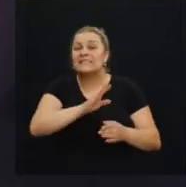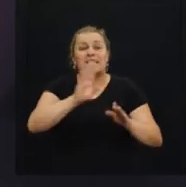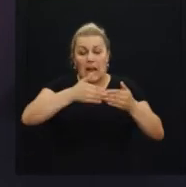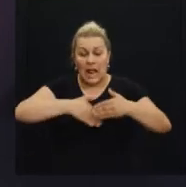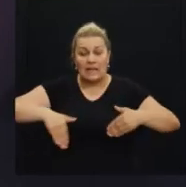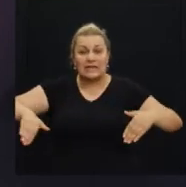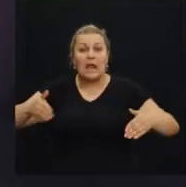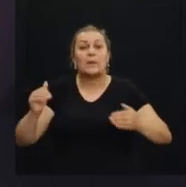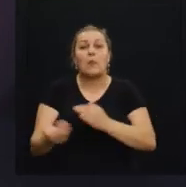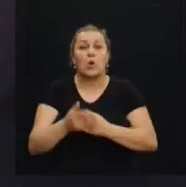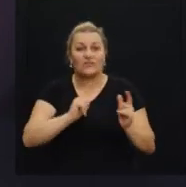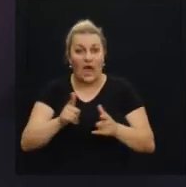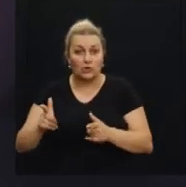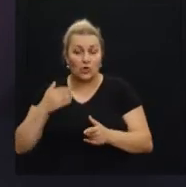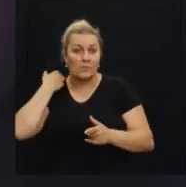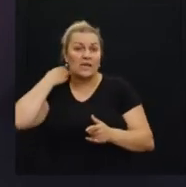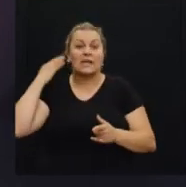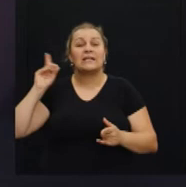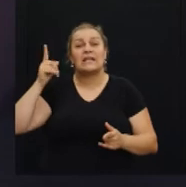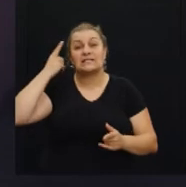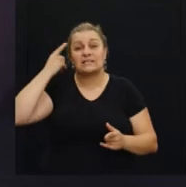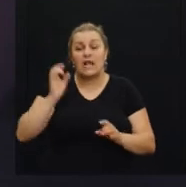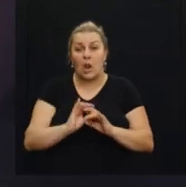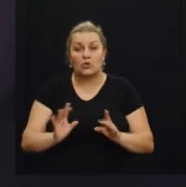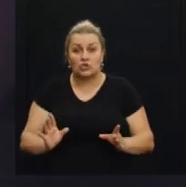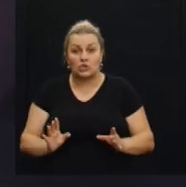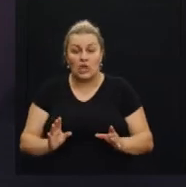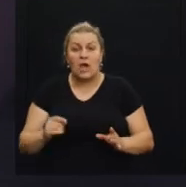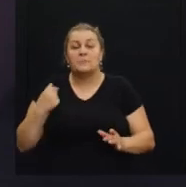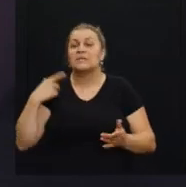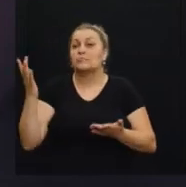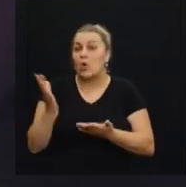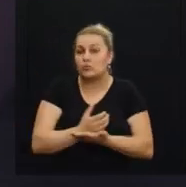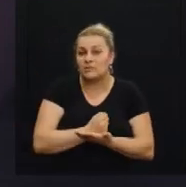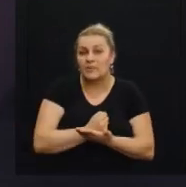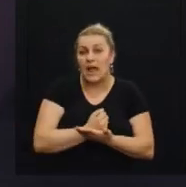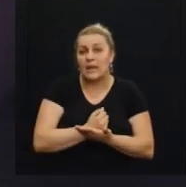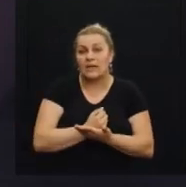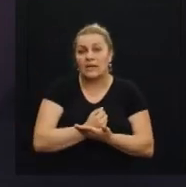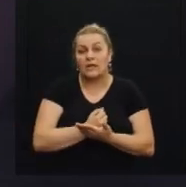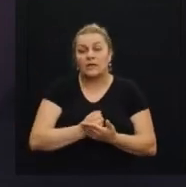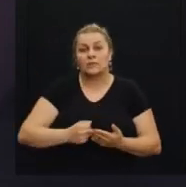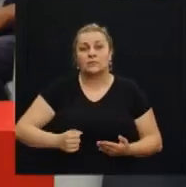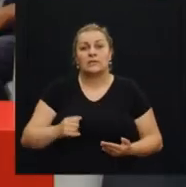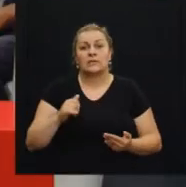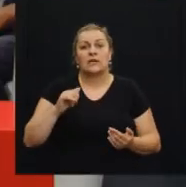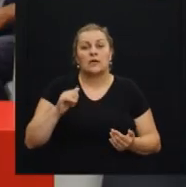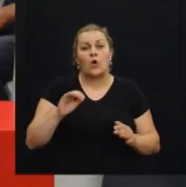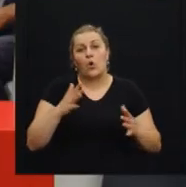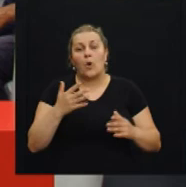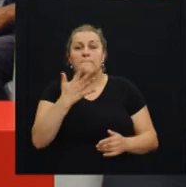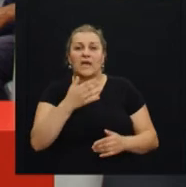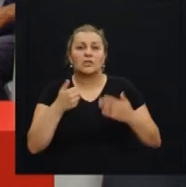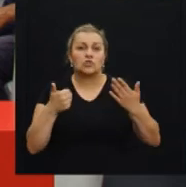je bila pod vatrom, tako da nije se znalo, tek mi smo uspjeli, zahvaljujući